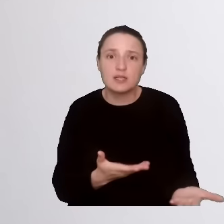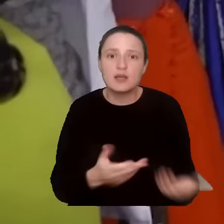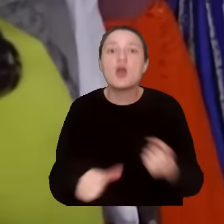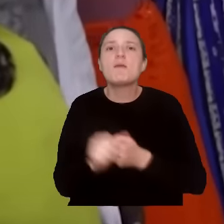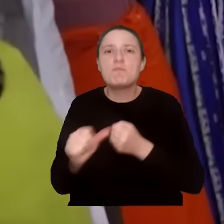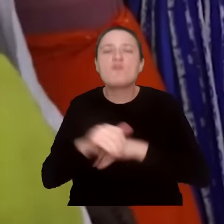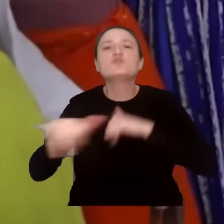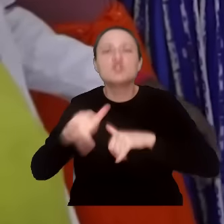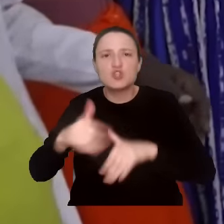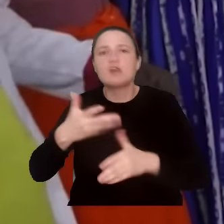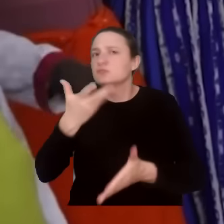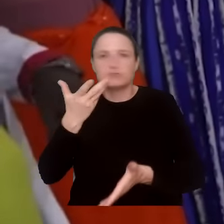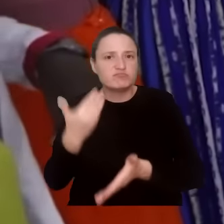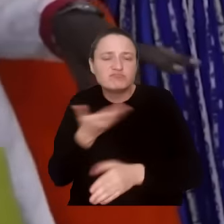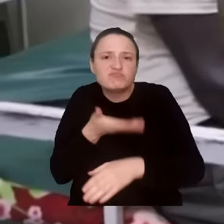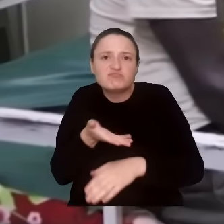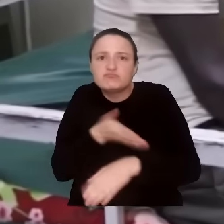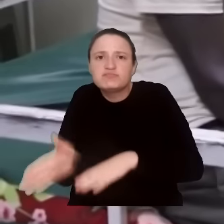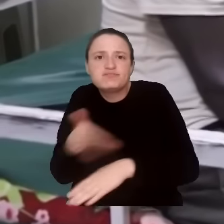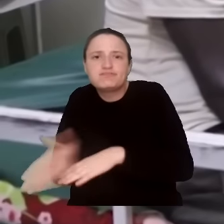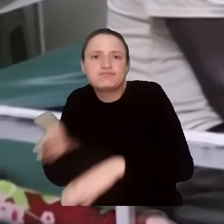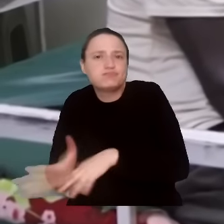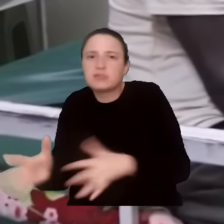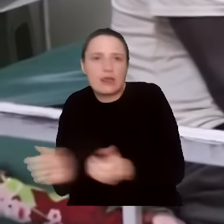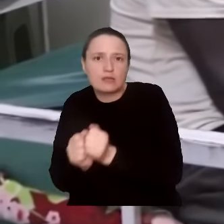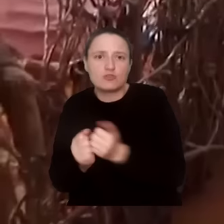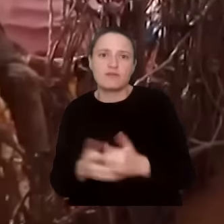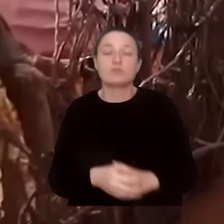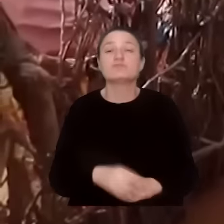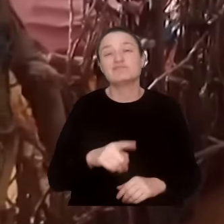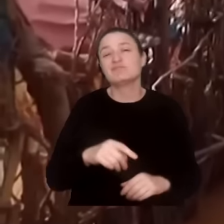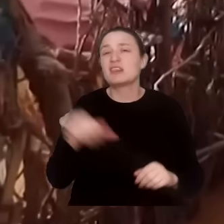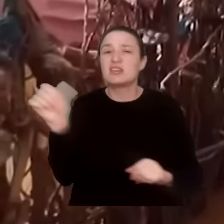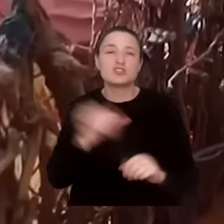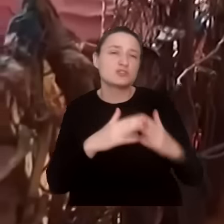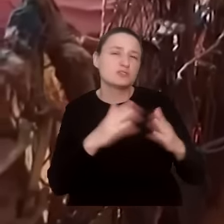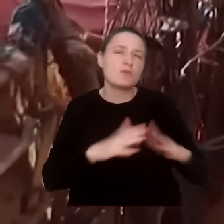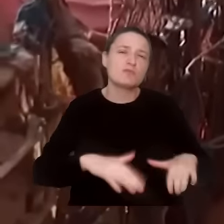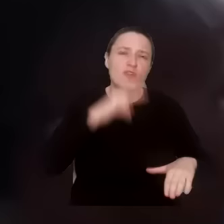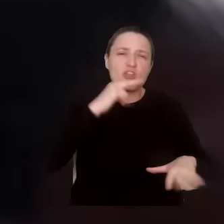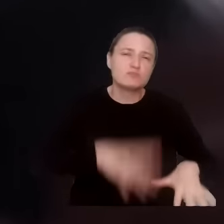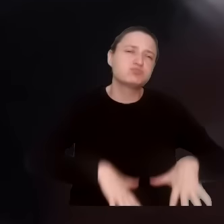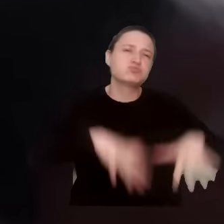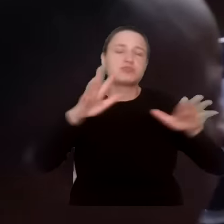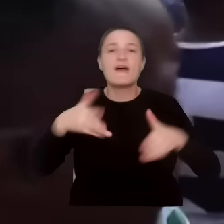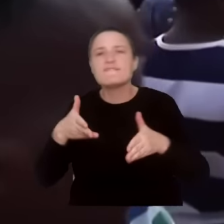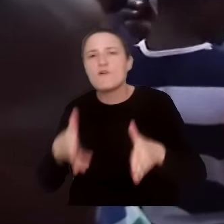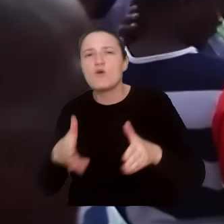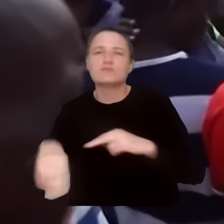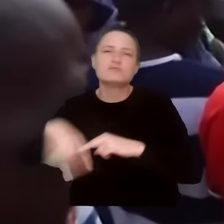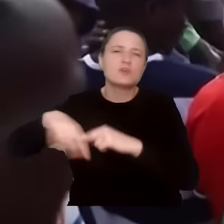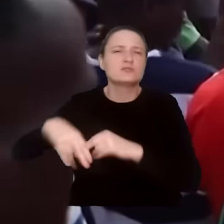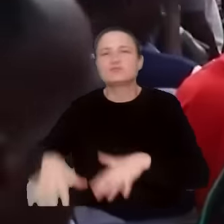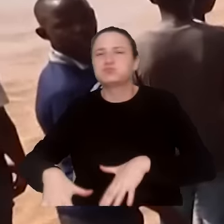zaniedbań rządu. Ogółem ucierpiało ponad 130 tysięcy osób. Zalanych zostało tysiące domów oraz drogi i mosty. W stolicy Kenii, Nairobi,